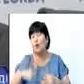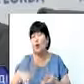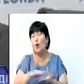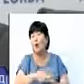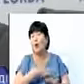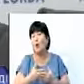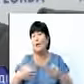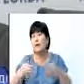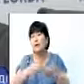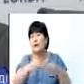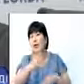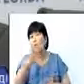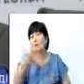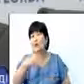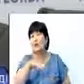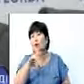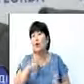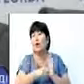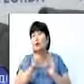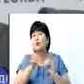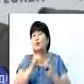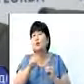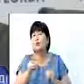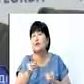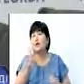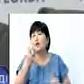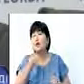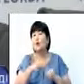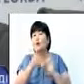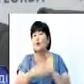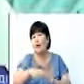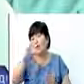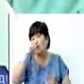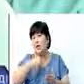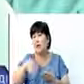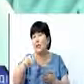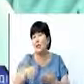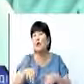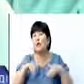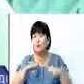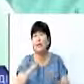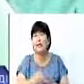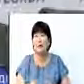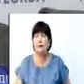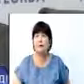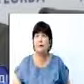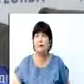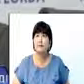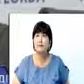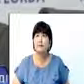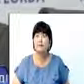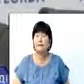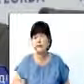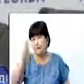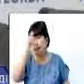қоғамдық бірлестіктері арасында 450 миллион 610 мың теңгеге 219 мемлекеттік сатып алу өткізілген.